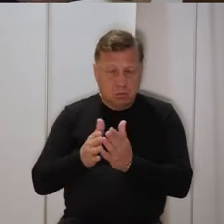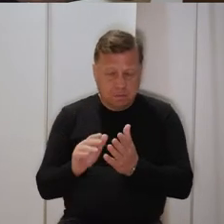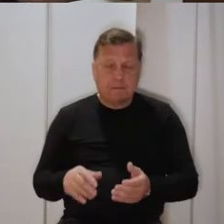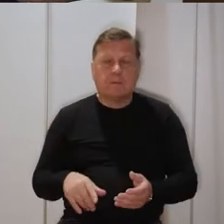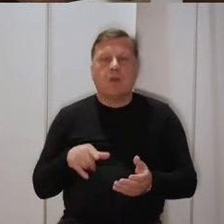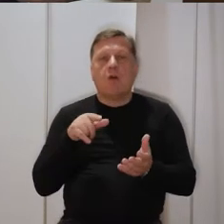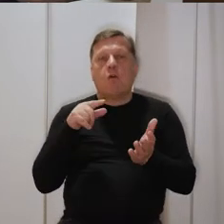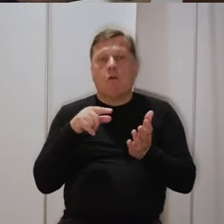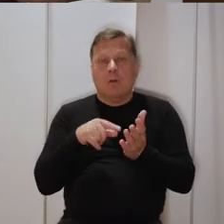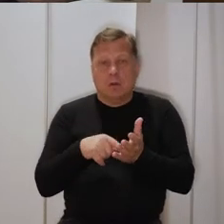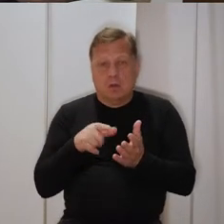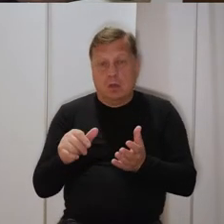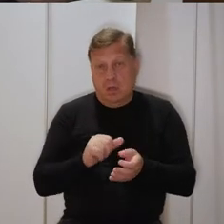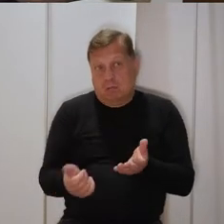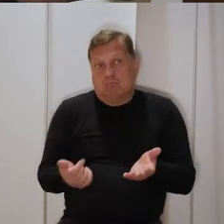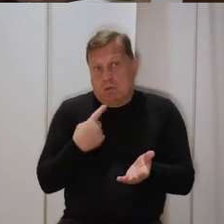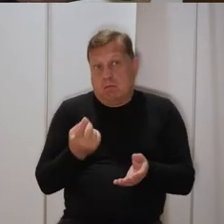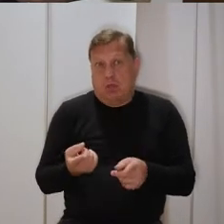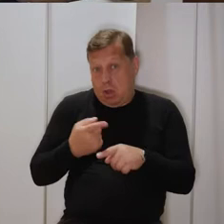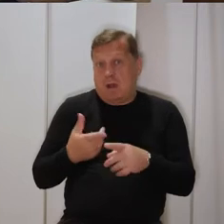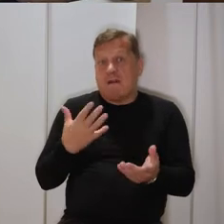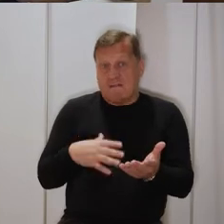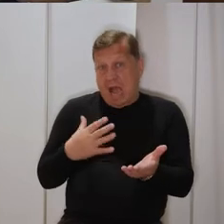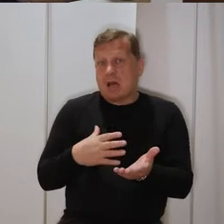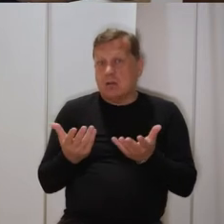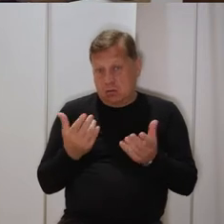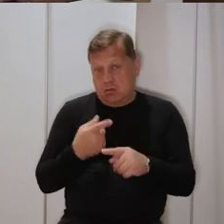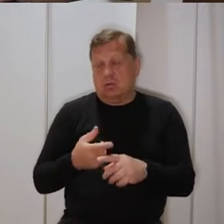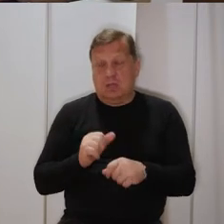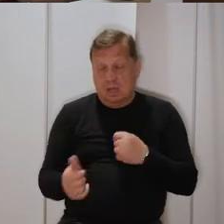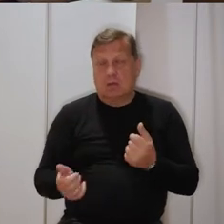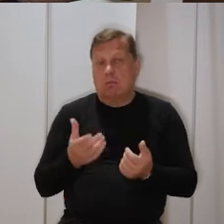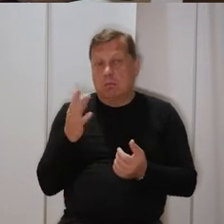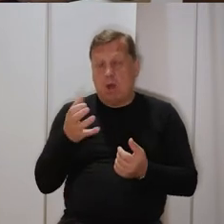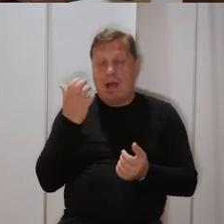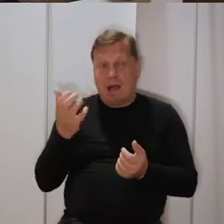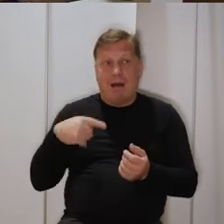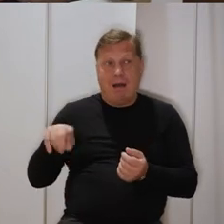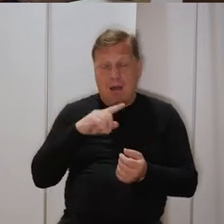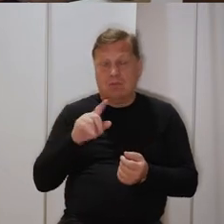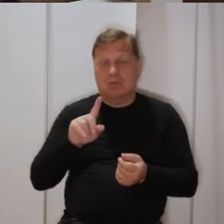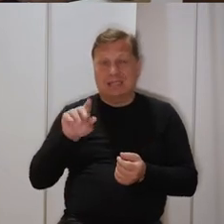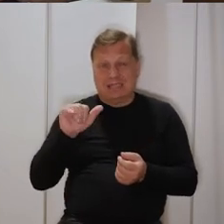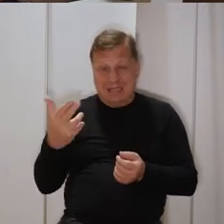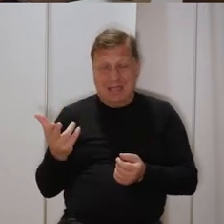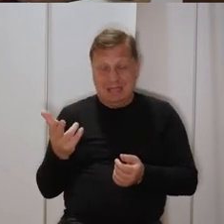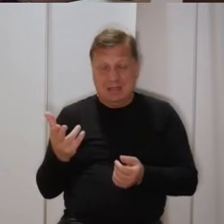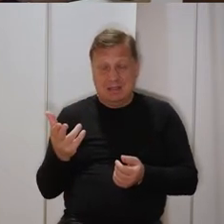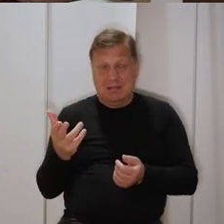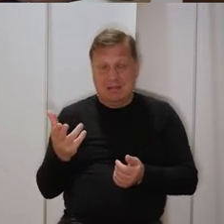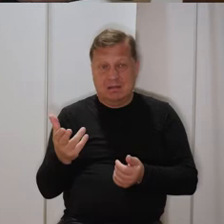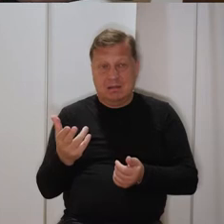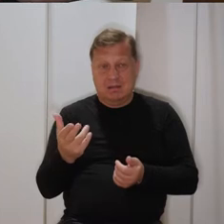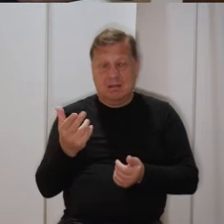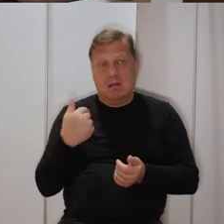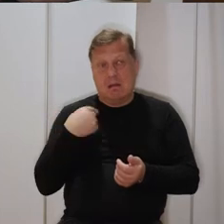taka dodatkowa wartość, no bo właśnie no, twórcy i twórczynie zinów